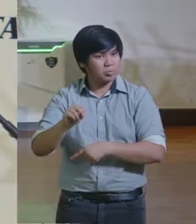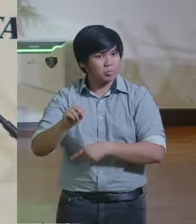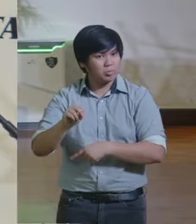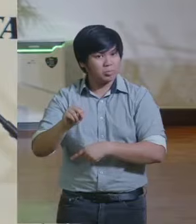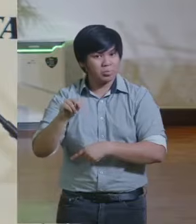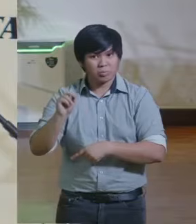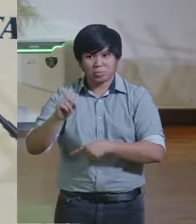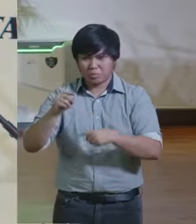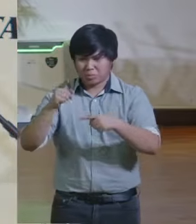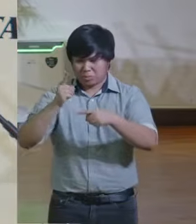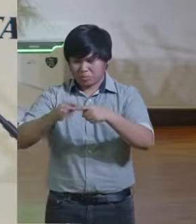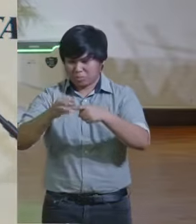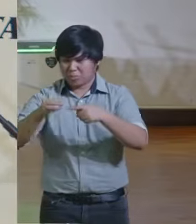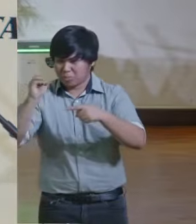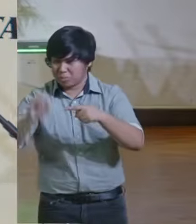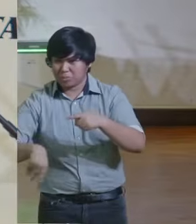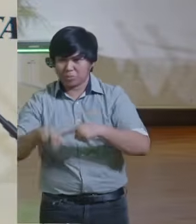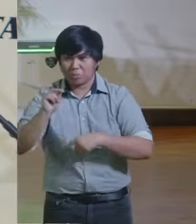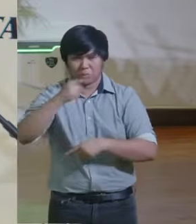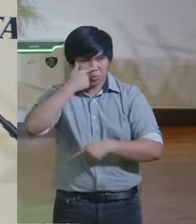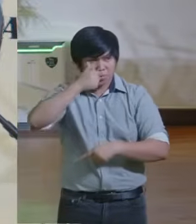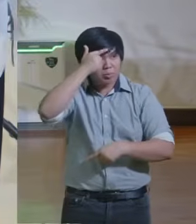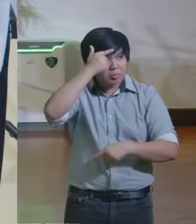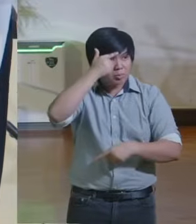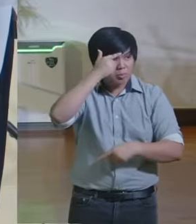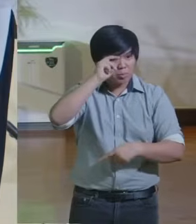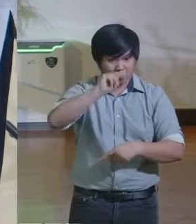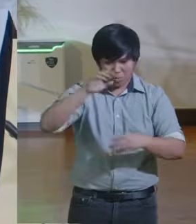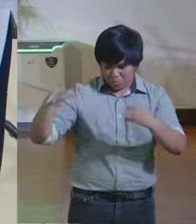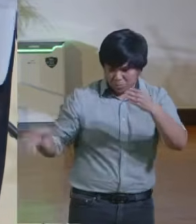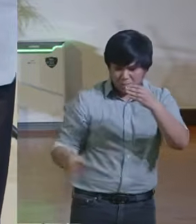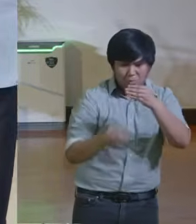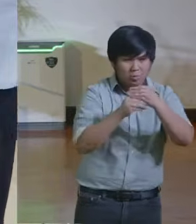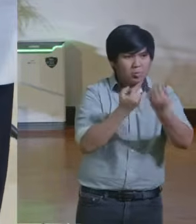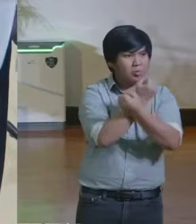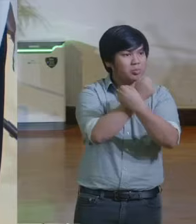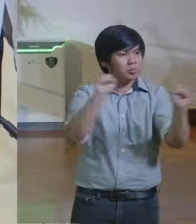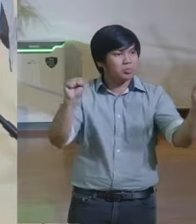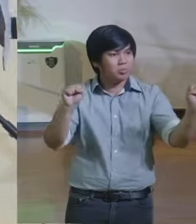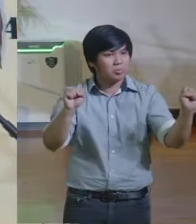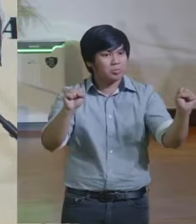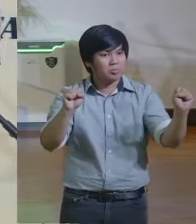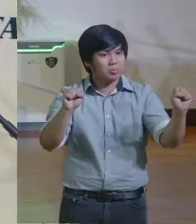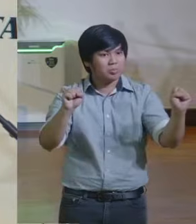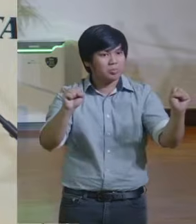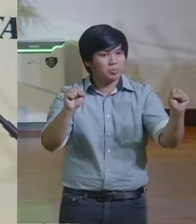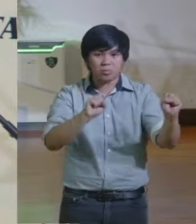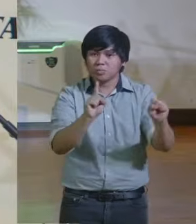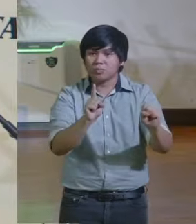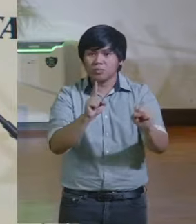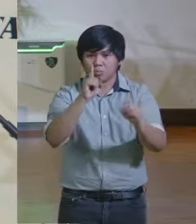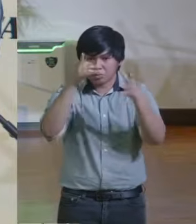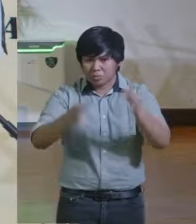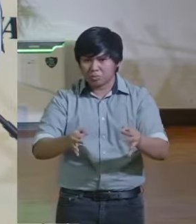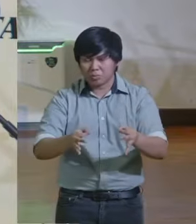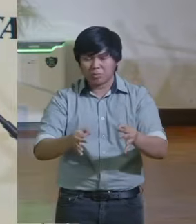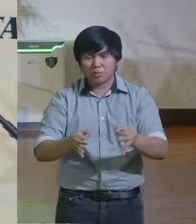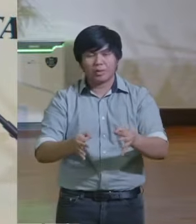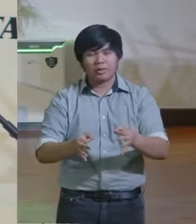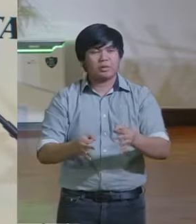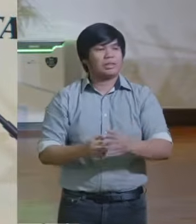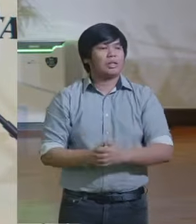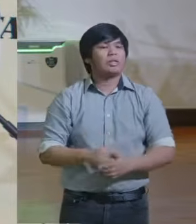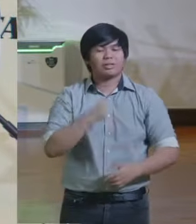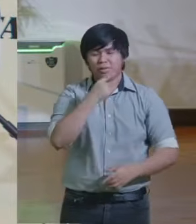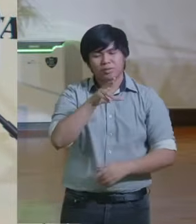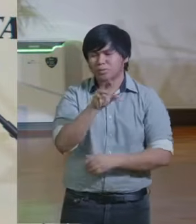silang i-circumcise? No? At dagdag sa kanilang pananampalataya kay Jesus? Acts 15 po